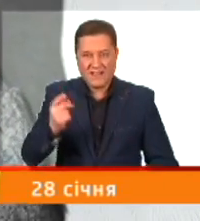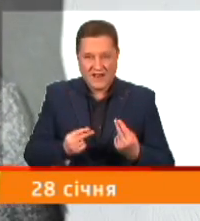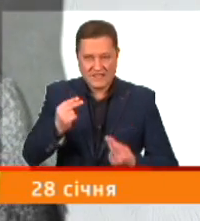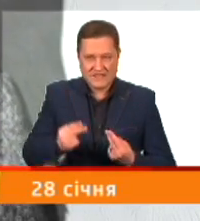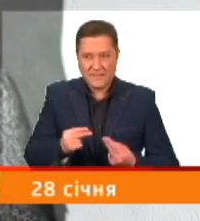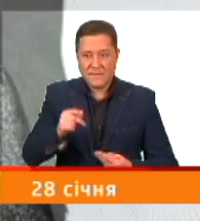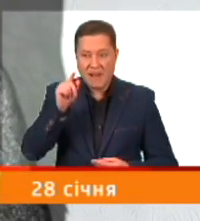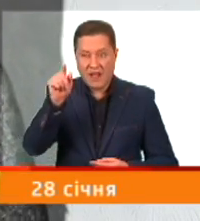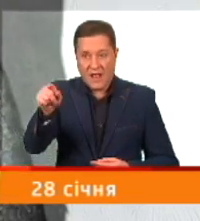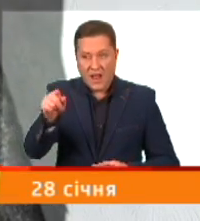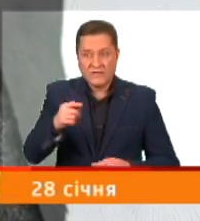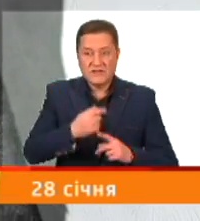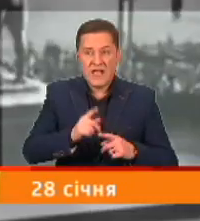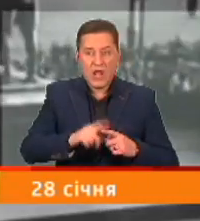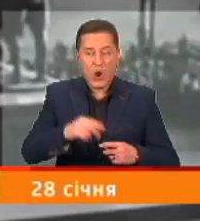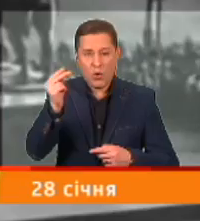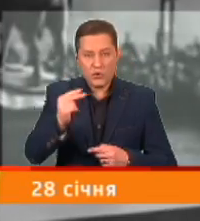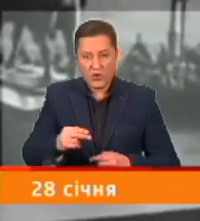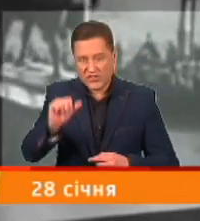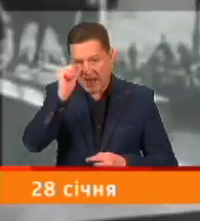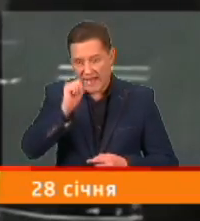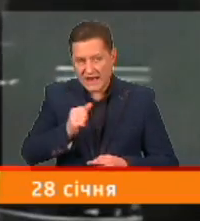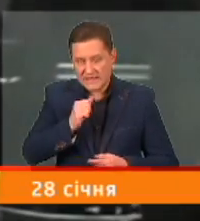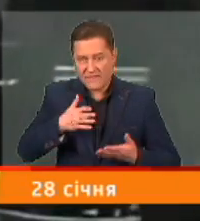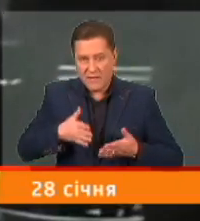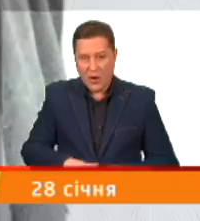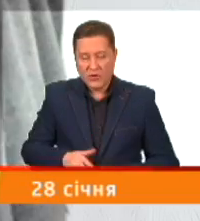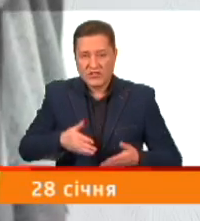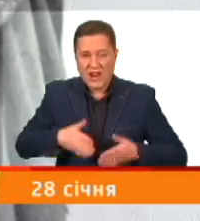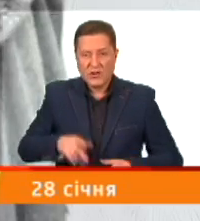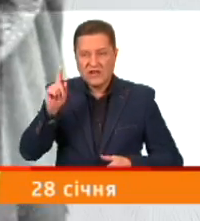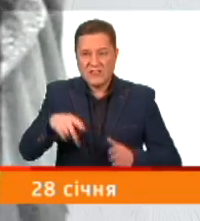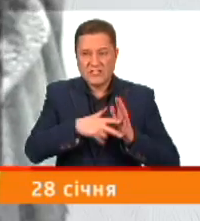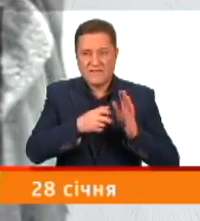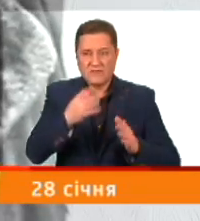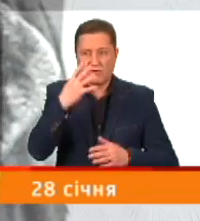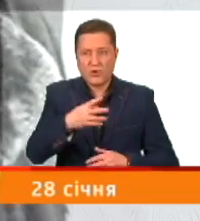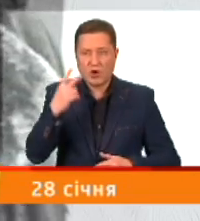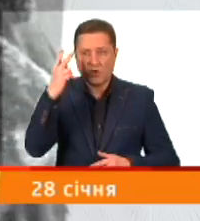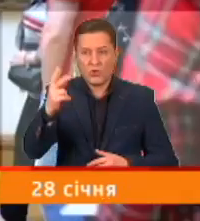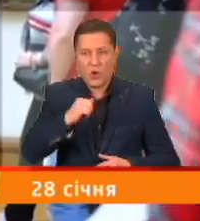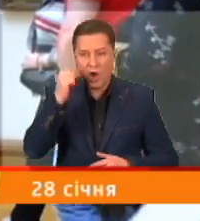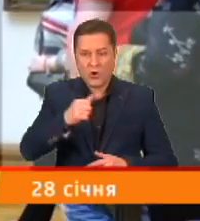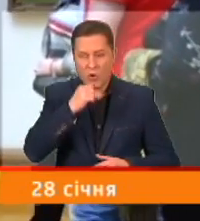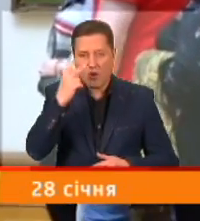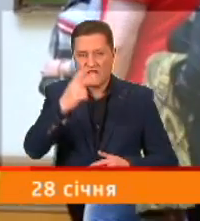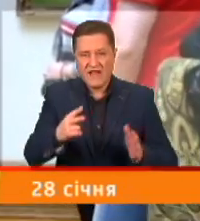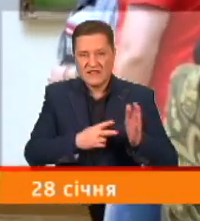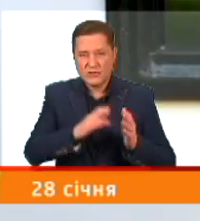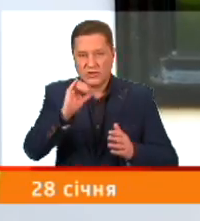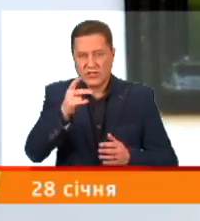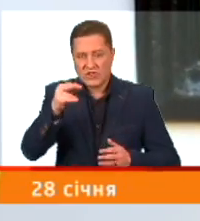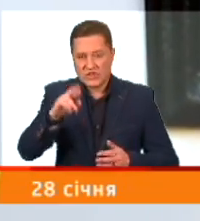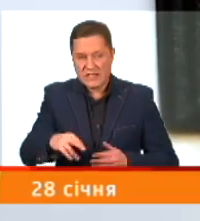Архип Куінджі – український художник грецького походження. Народився він 1842 року саме 27 січня,